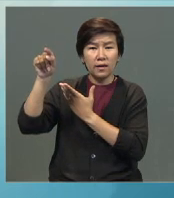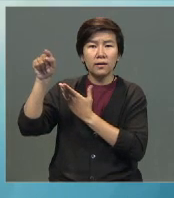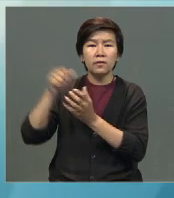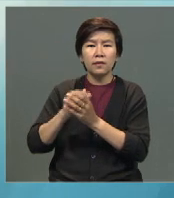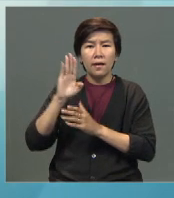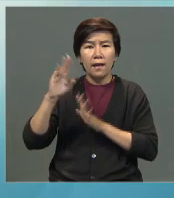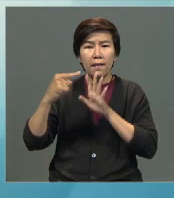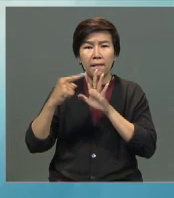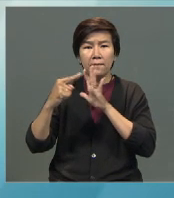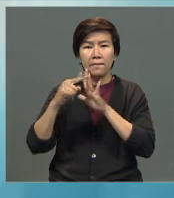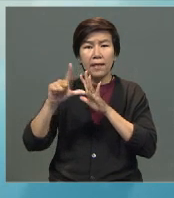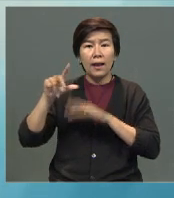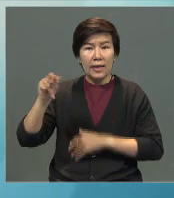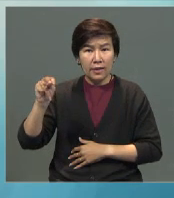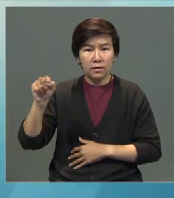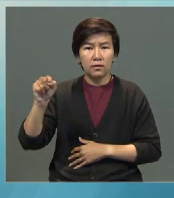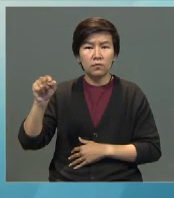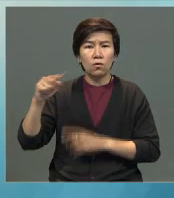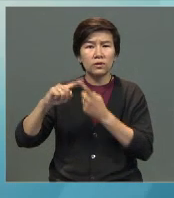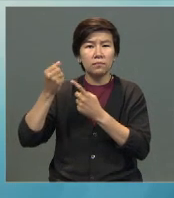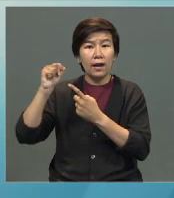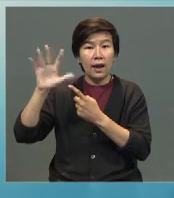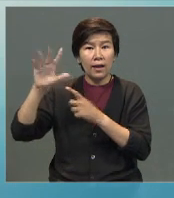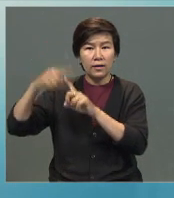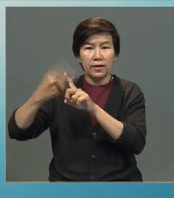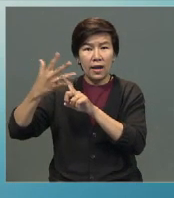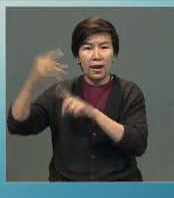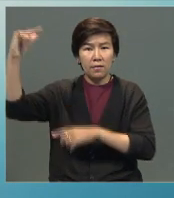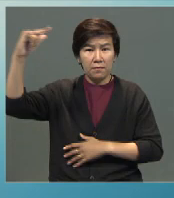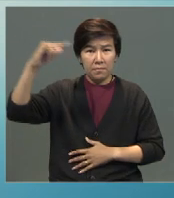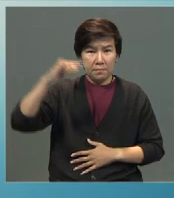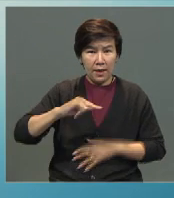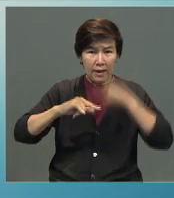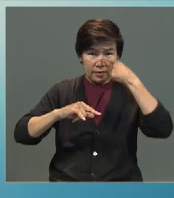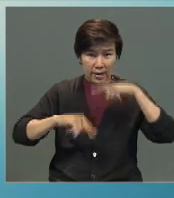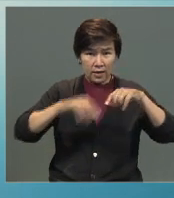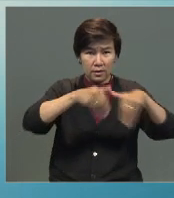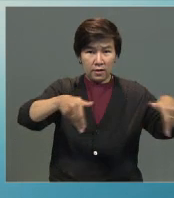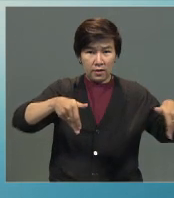ปีอาชีพเป็นเชฟร้านอาหารไทยเดินทางกลับจากประเทศบาห์เรนเมื่อวันที่15พฤษภาคมเข้าพัก state